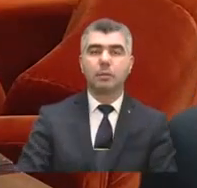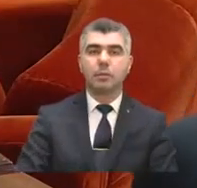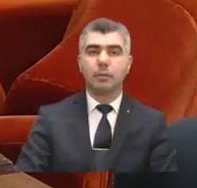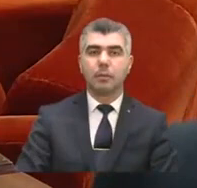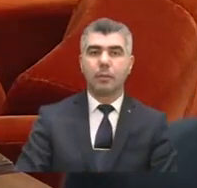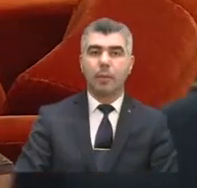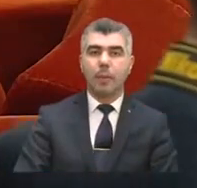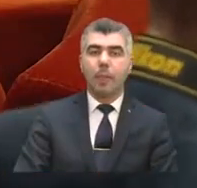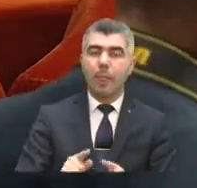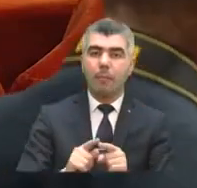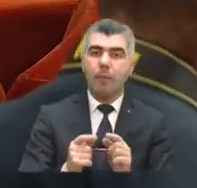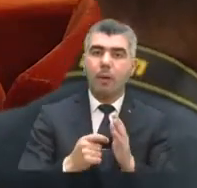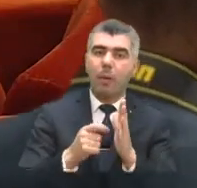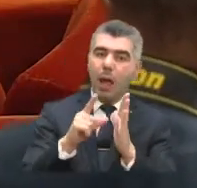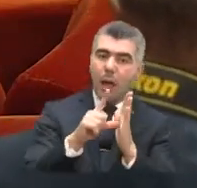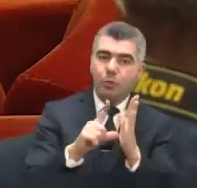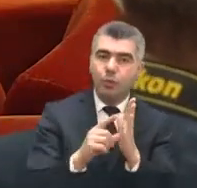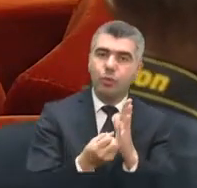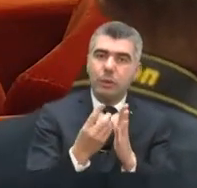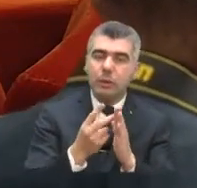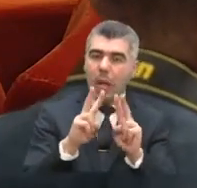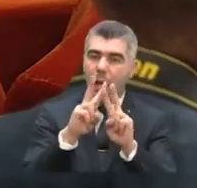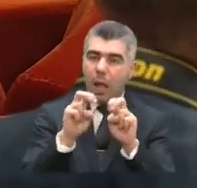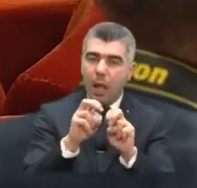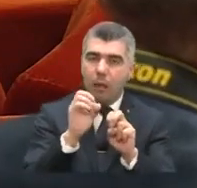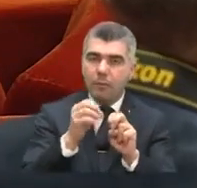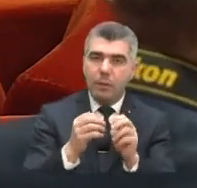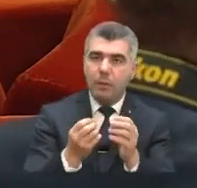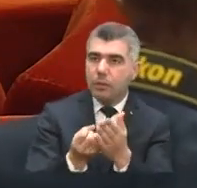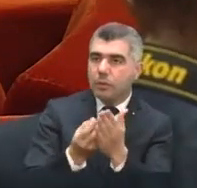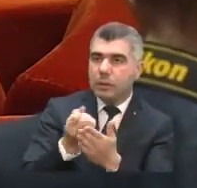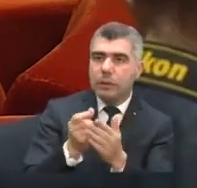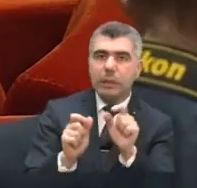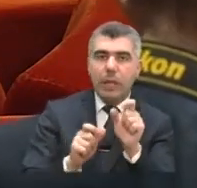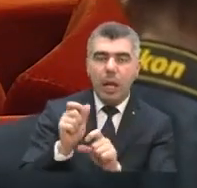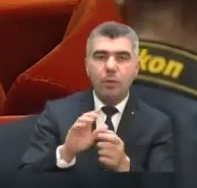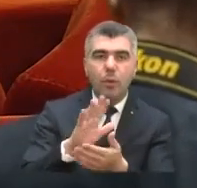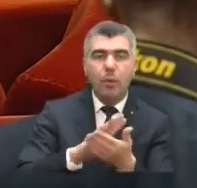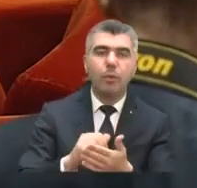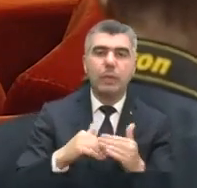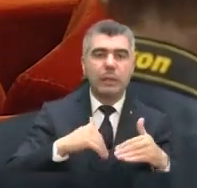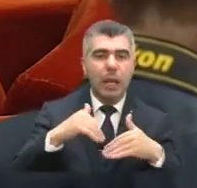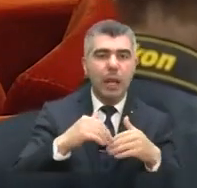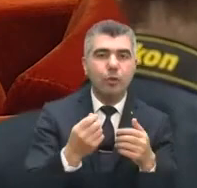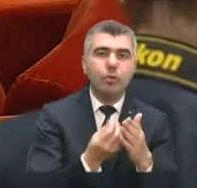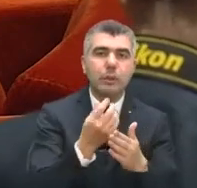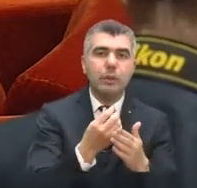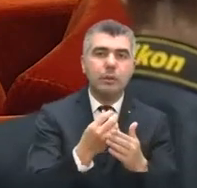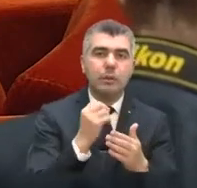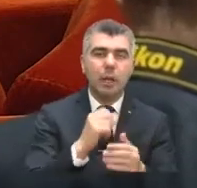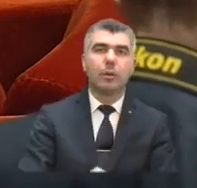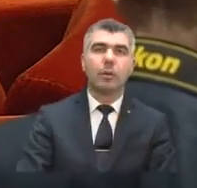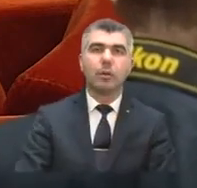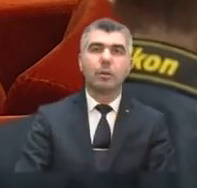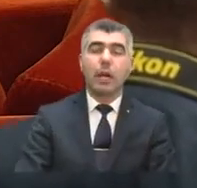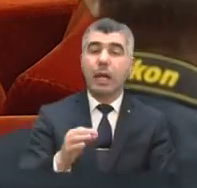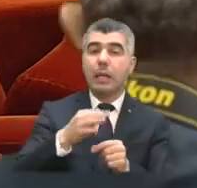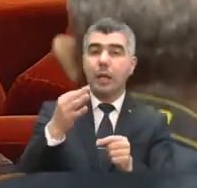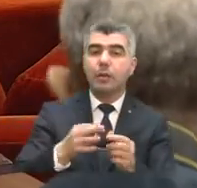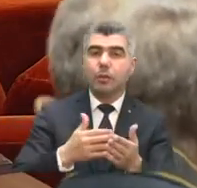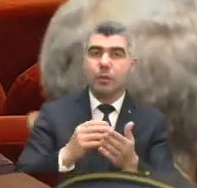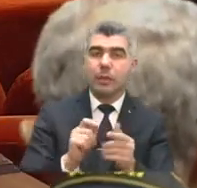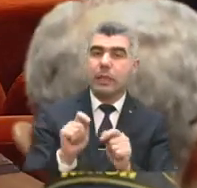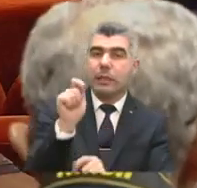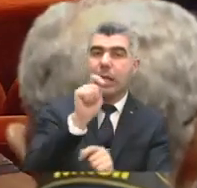من تشريع جديد، مراقبة، توعية، فضلا عن تحسين البنية التحتية. بعد تقييم هذه النتائج الهامة، كان تم إعداد